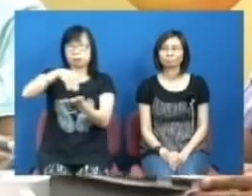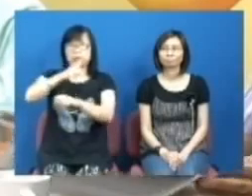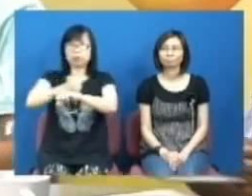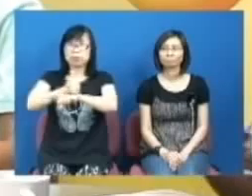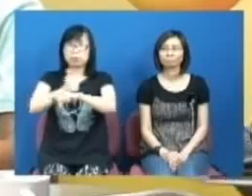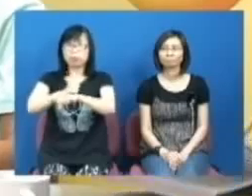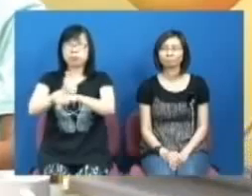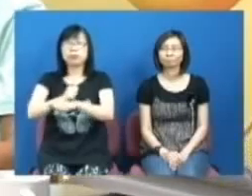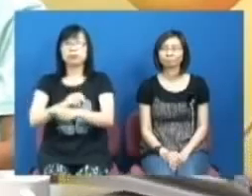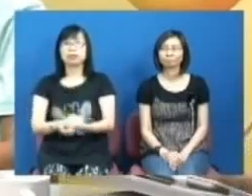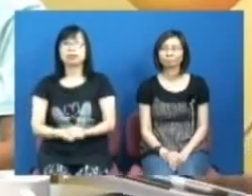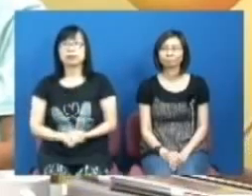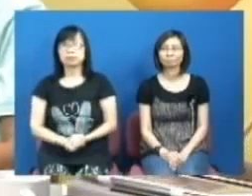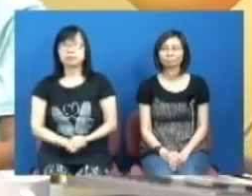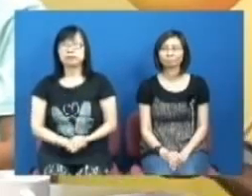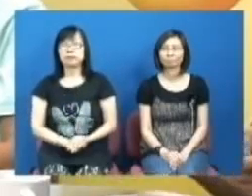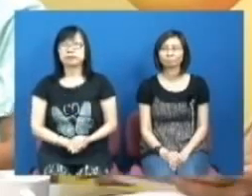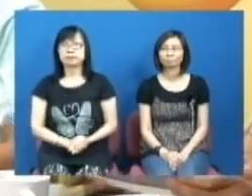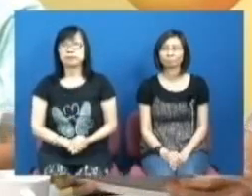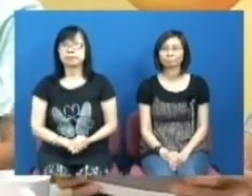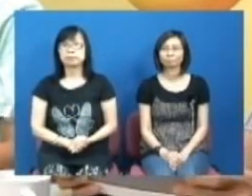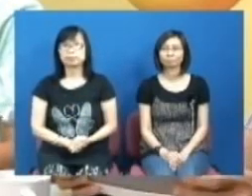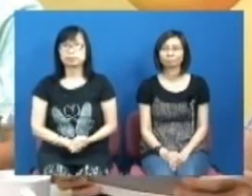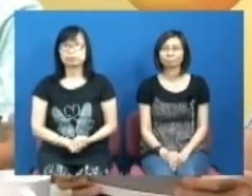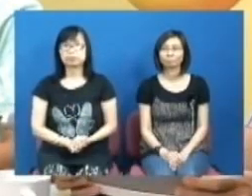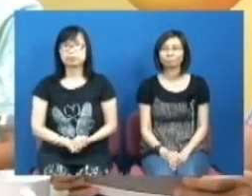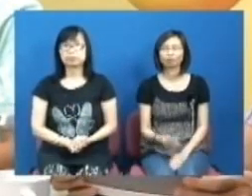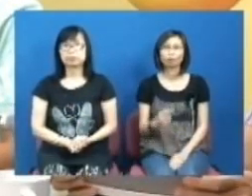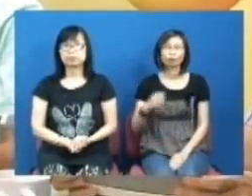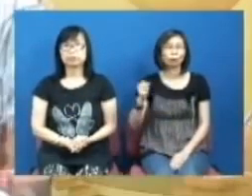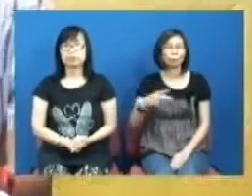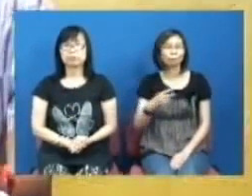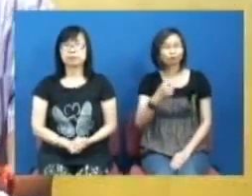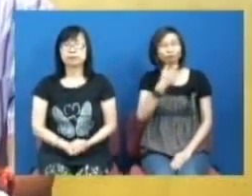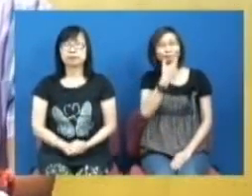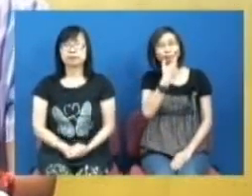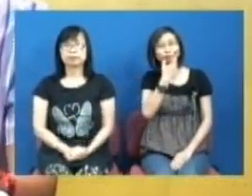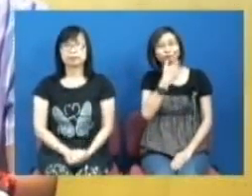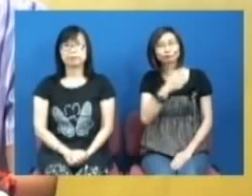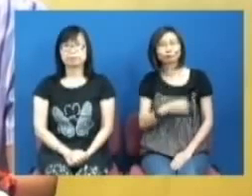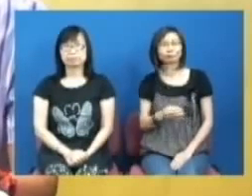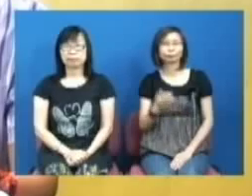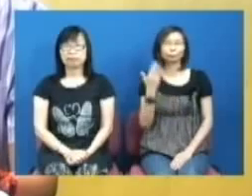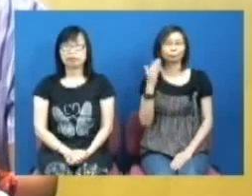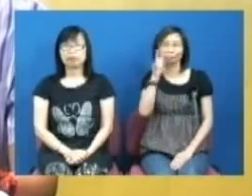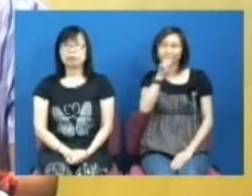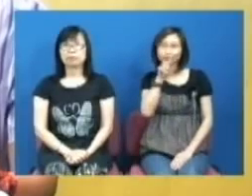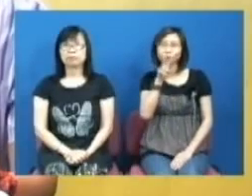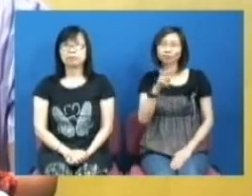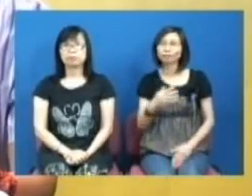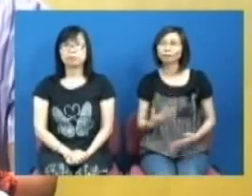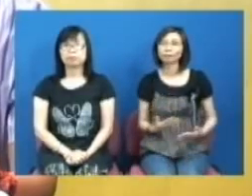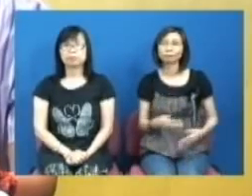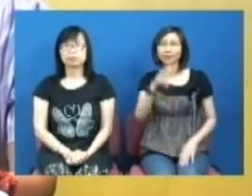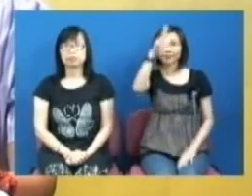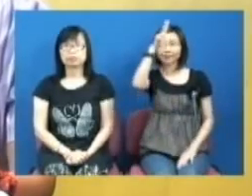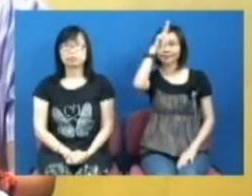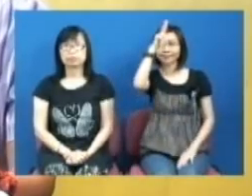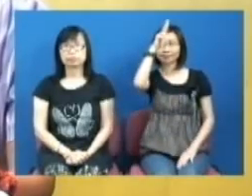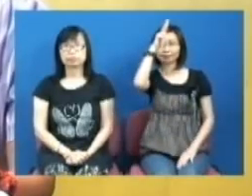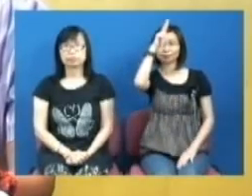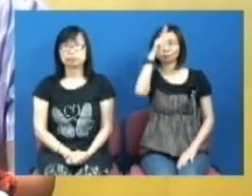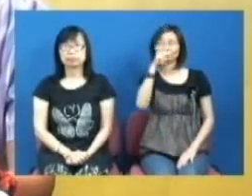真係豬鴨之王嚟啦，係咪？ 咁我做得最好笑一樣嘢就係咧，啱睇翻即係政府嗰、那個即係